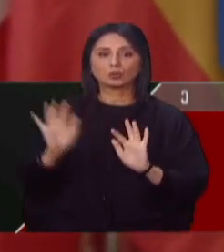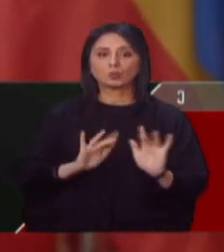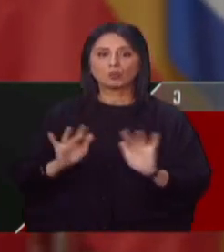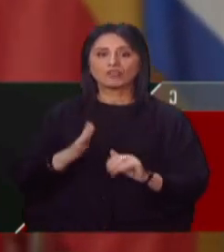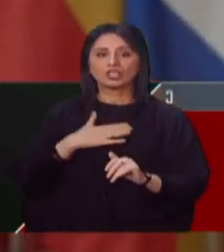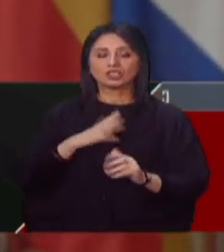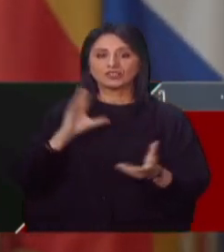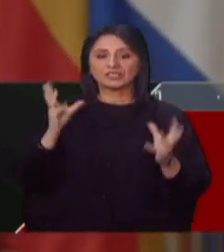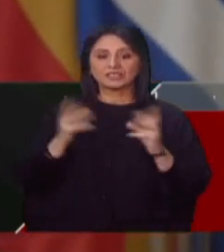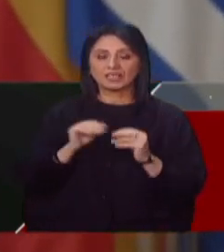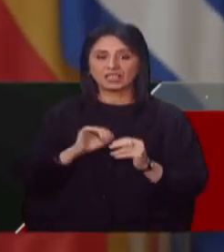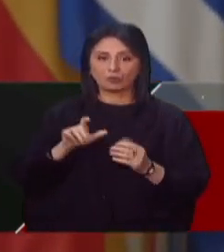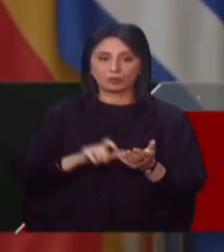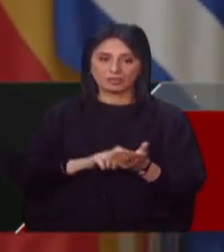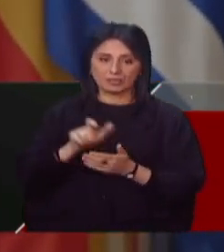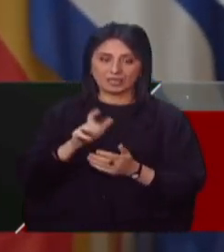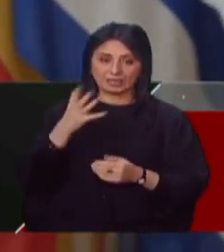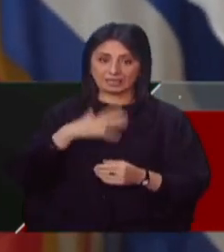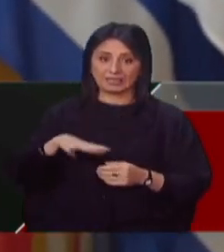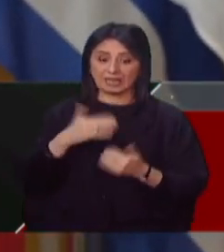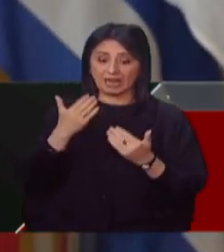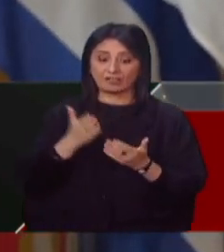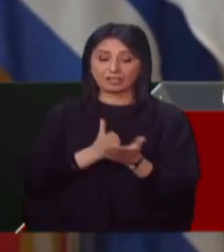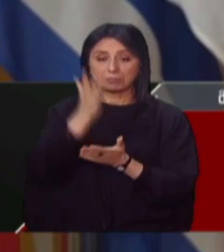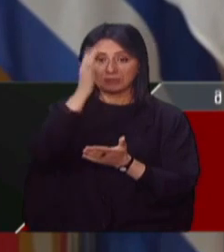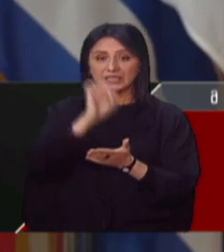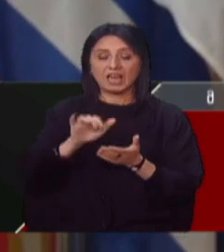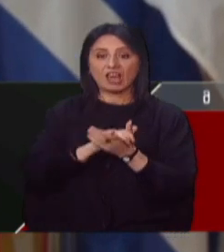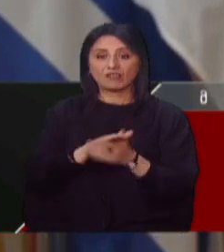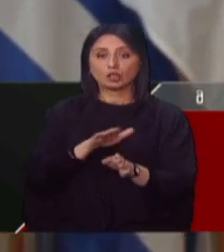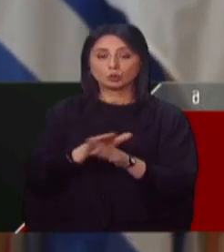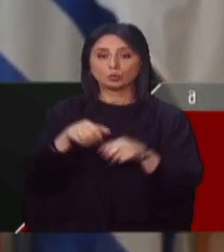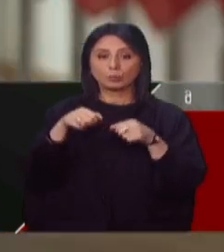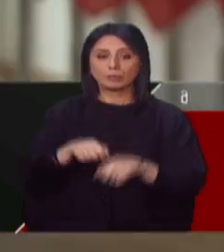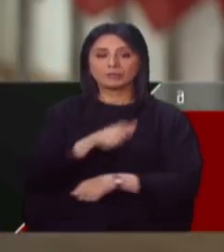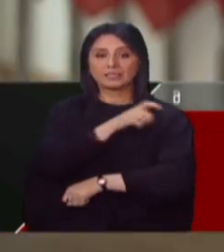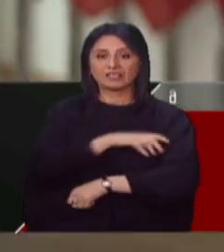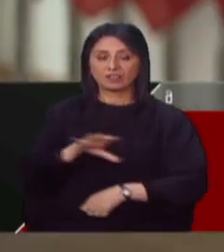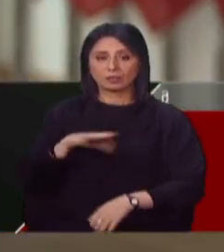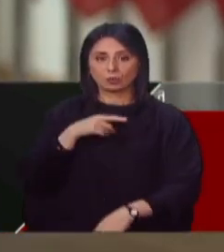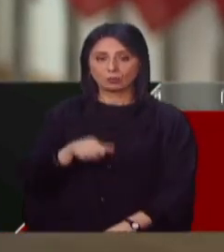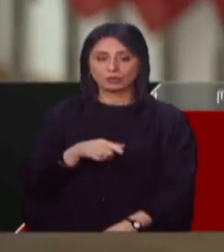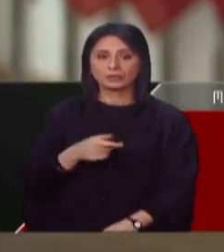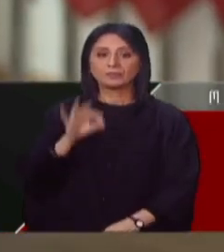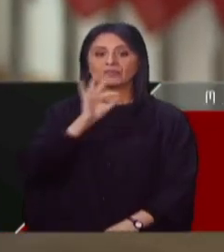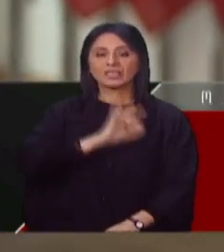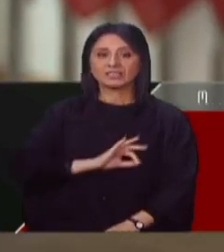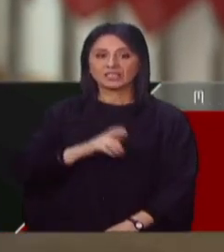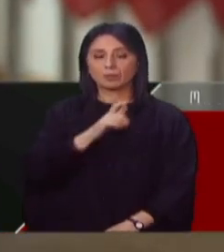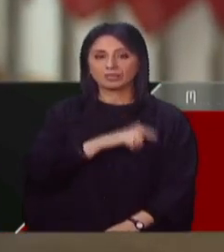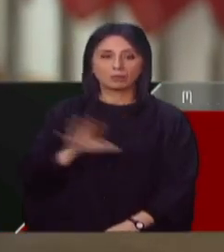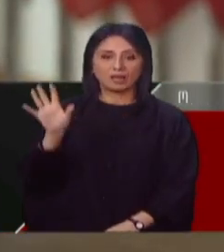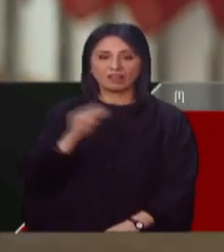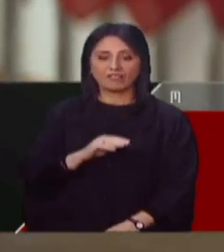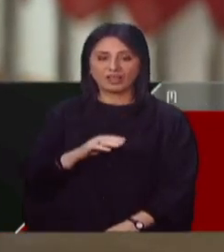მოვლენაა ჩვენს საერთო ევროპულ გზაზე. საქართველოსთვის მიზანია ევროკავშირის სრულუფლებიანი წევრი გახდეს, ისარგებლოს წევრობის